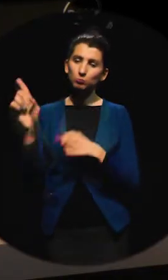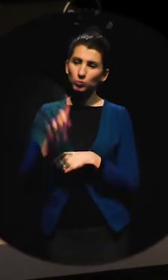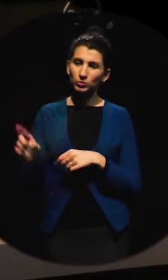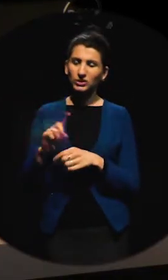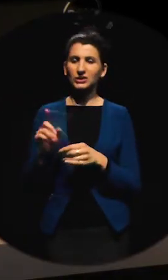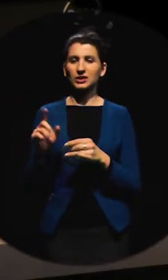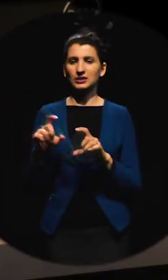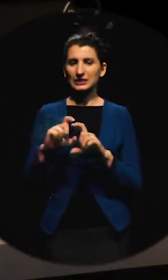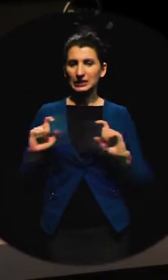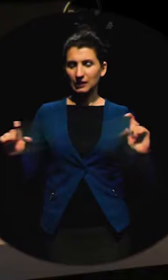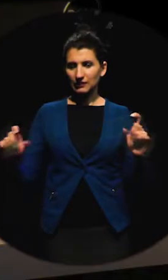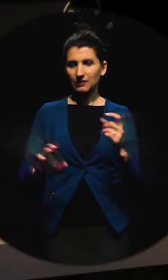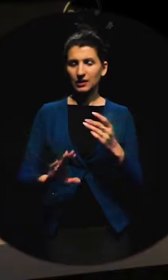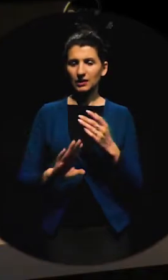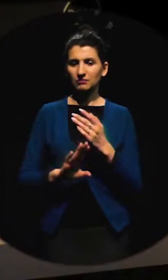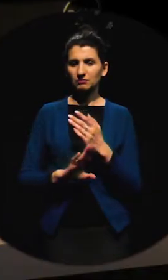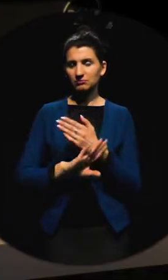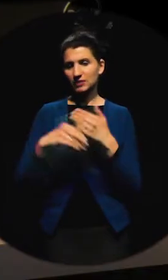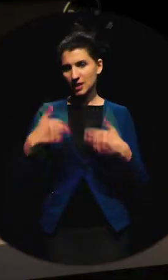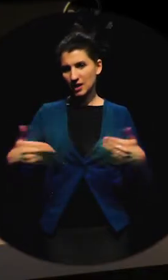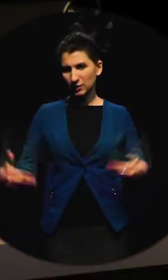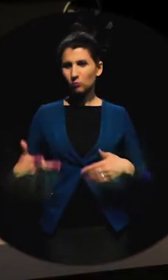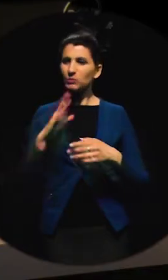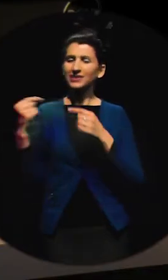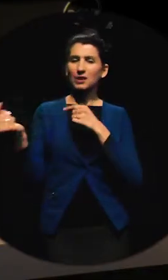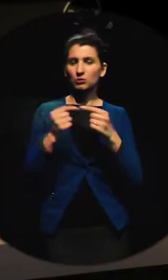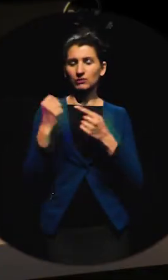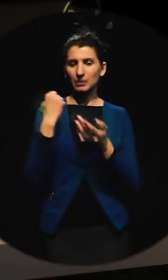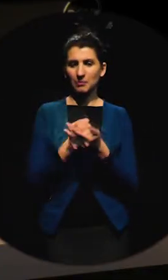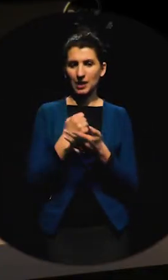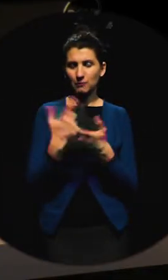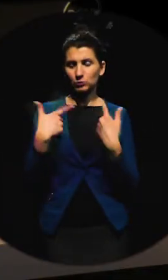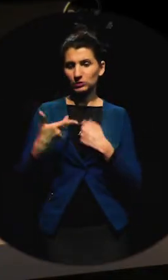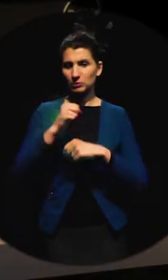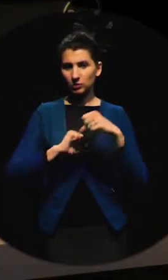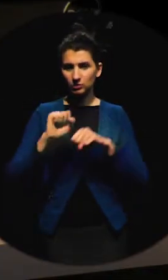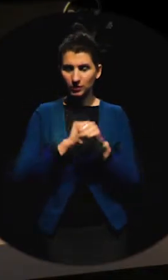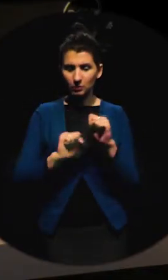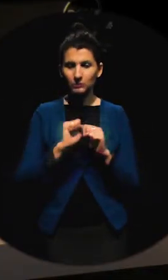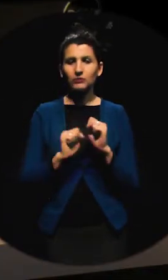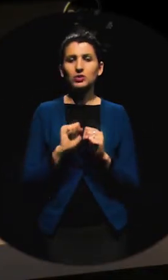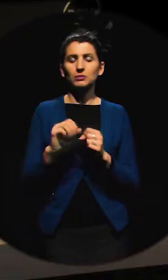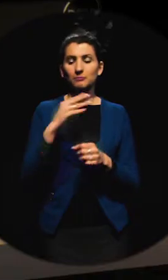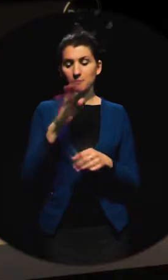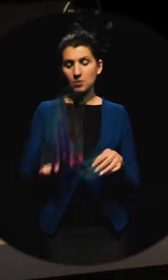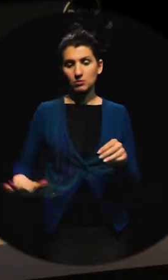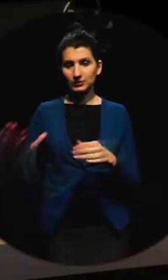sceny renegocjowania praw obecności osób z niepełnosprawnościami w polskiej przestrzeni publicznej.